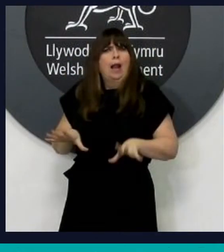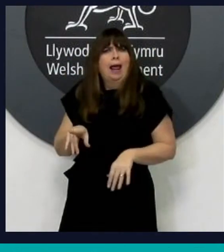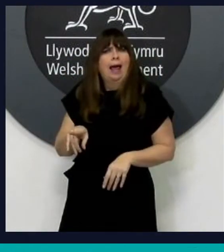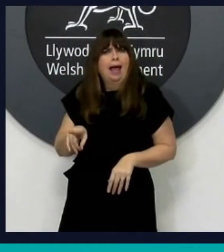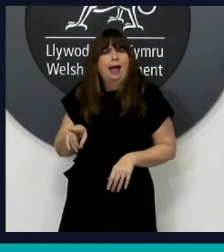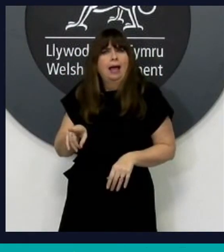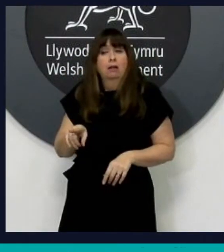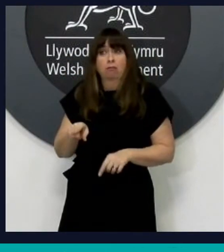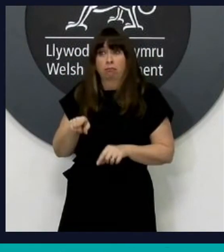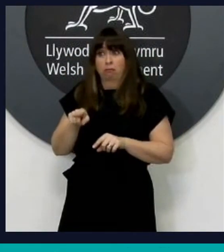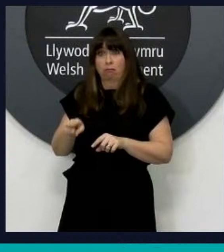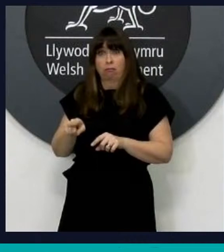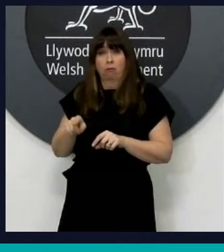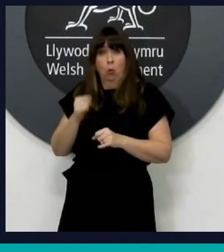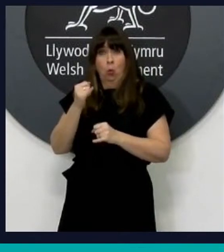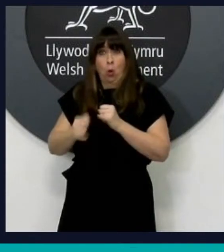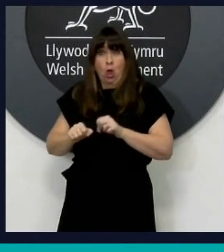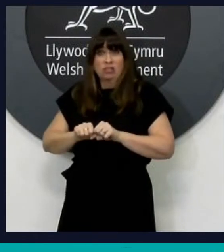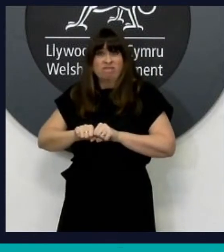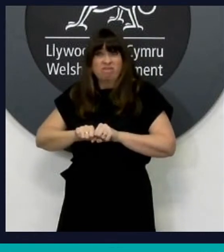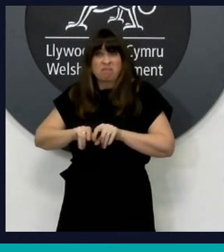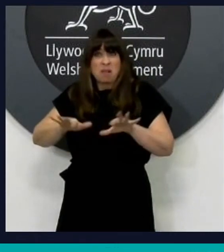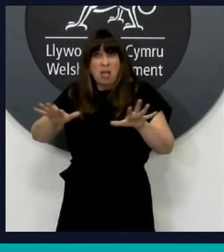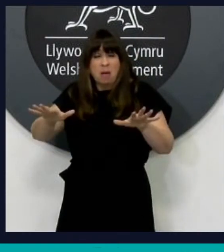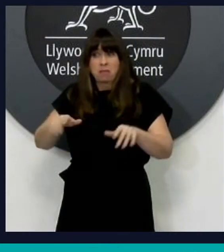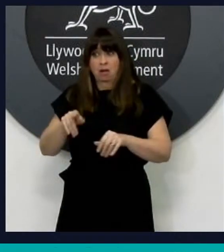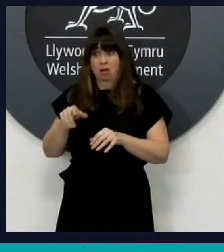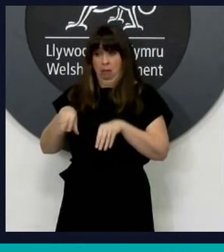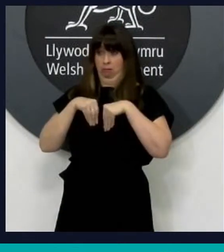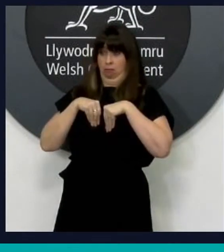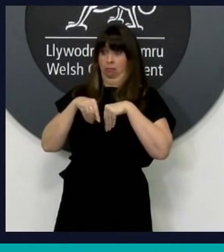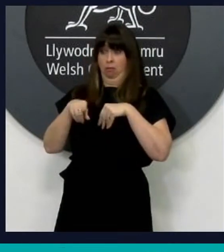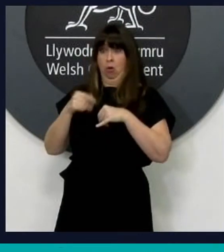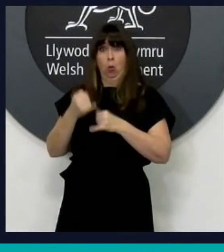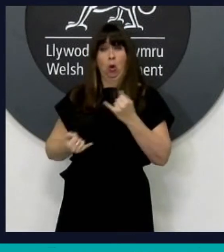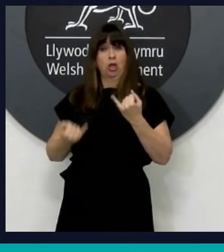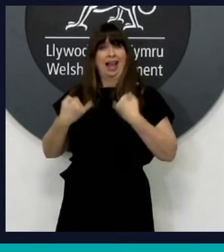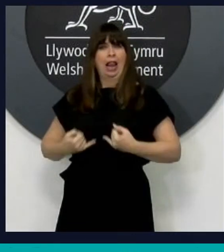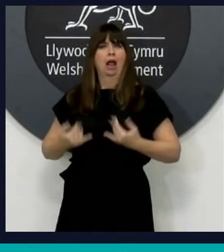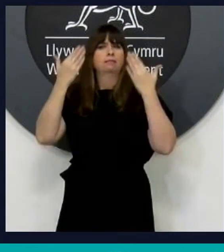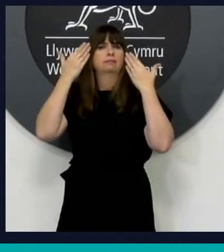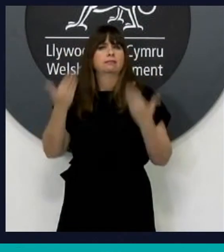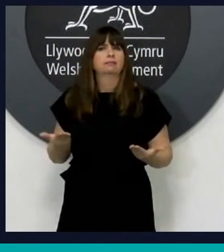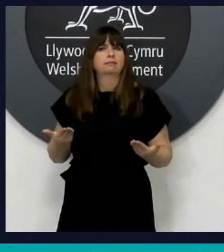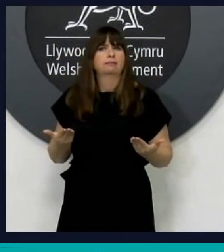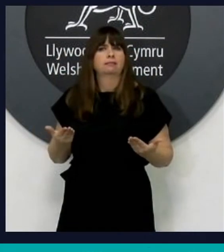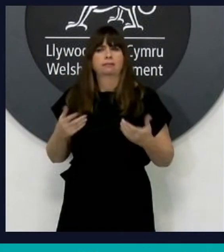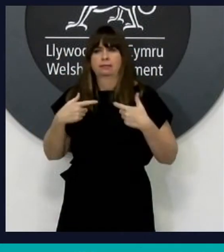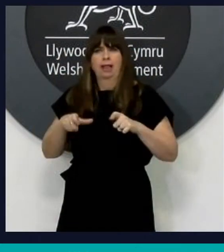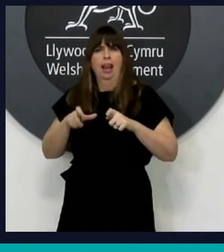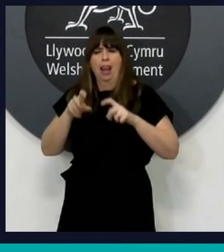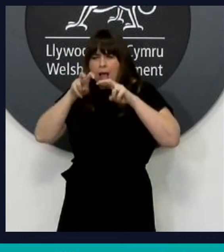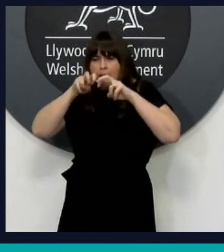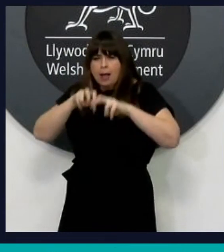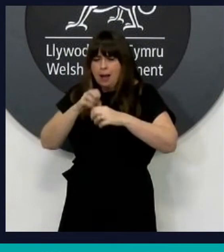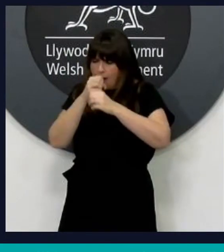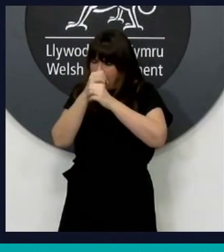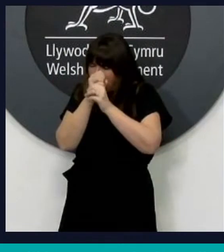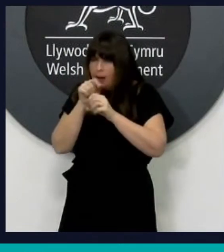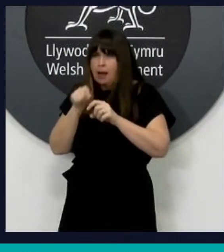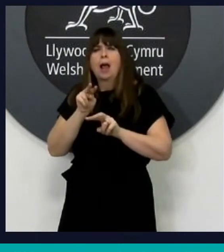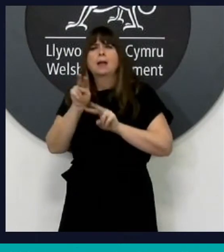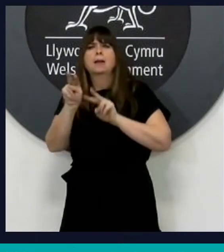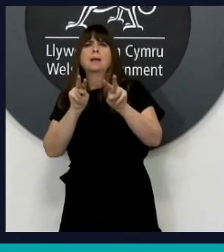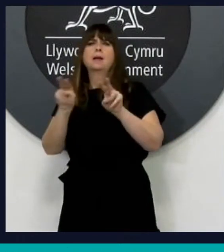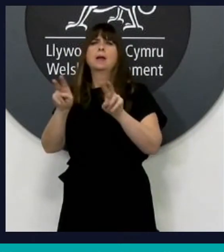bobl i gymryd pethau o ddifri pan mae'n dod i partïon Nadolig ac i ystyried gallai hyn fod